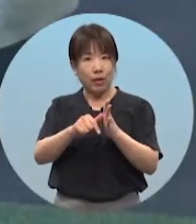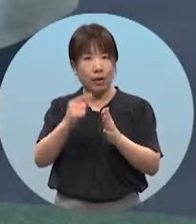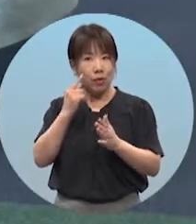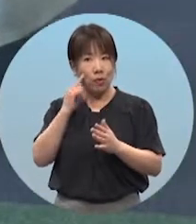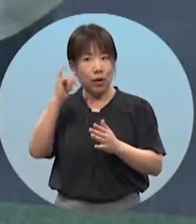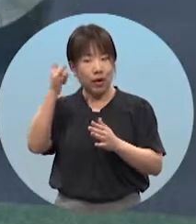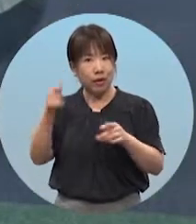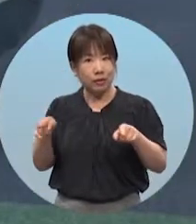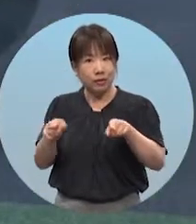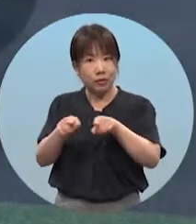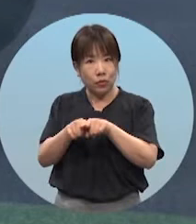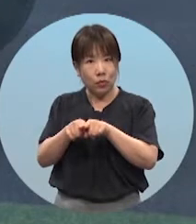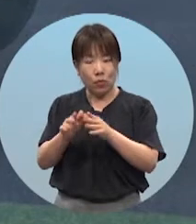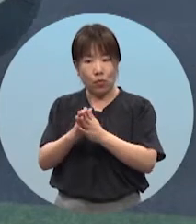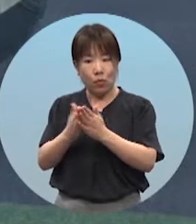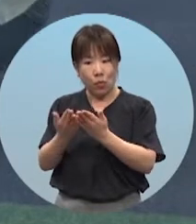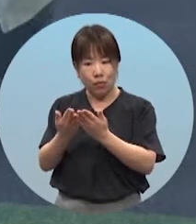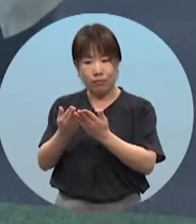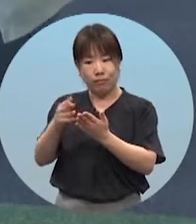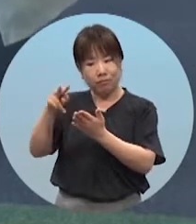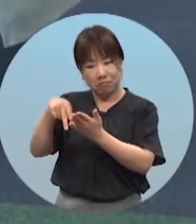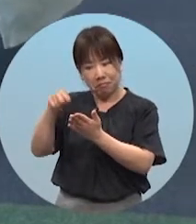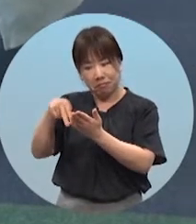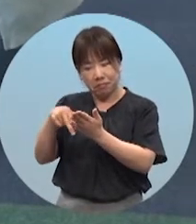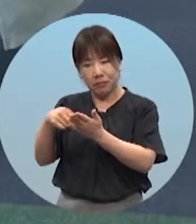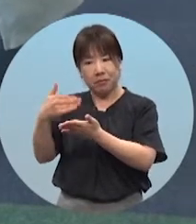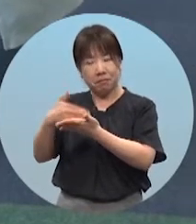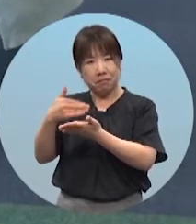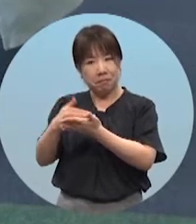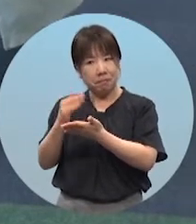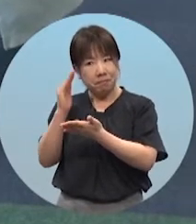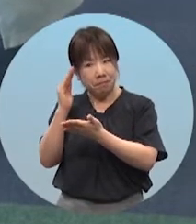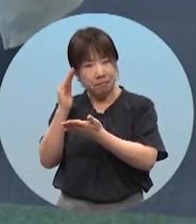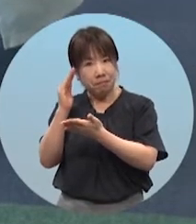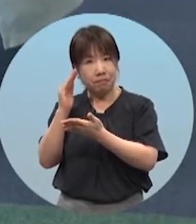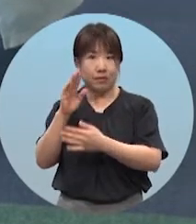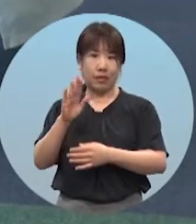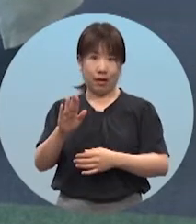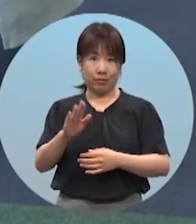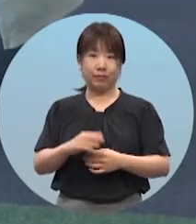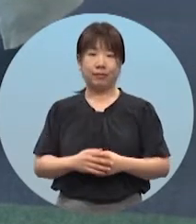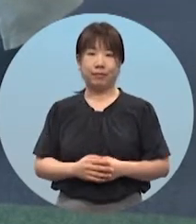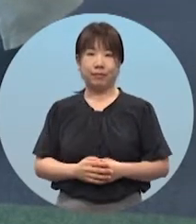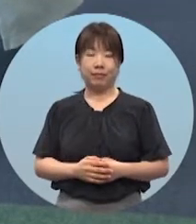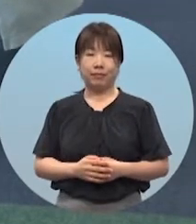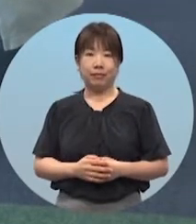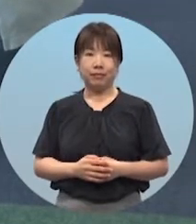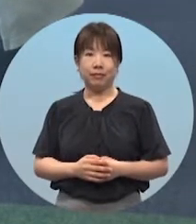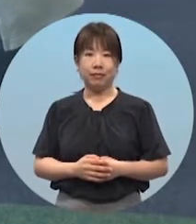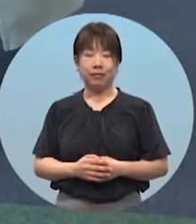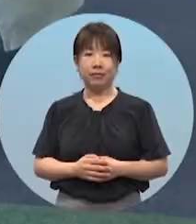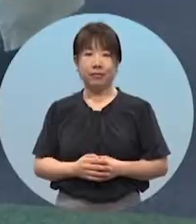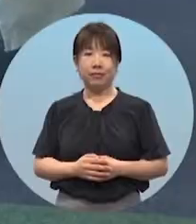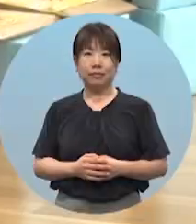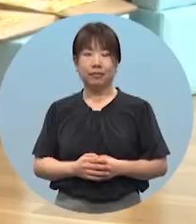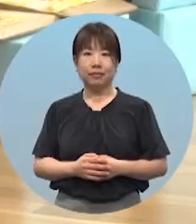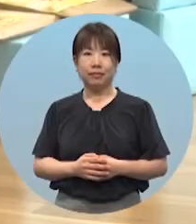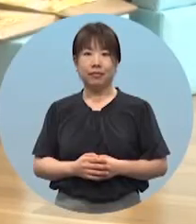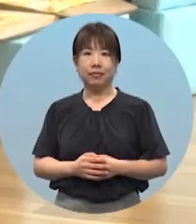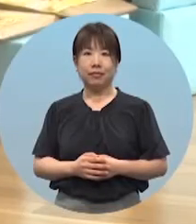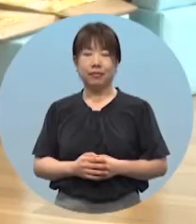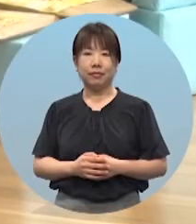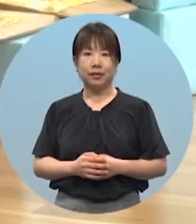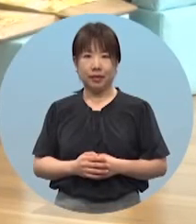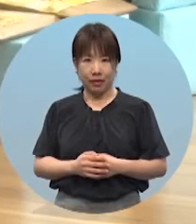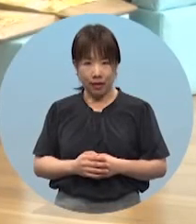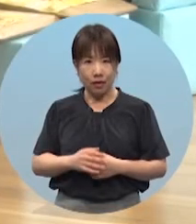とか、あと小さいうちは自分で読むっていうよりお家の人に読み聞かせてもらうとか、一緒に本を読むとか、やっ